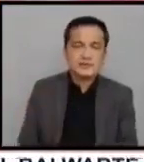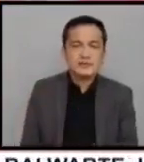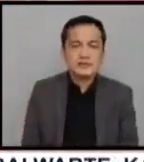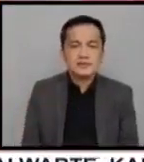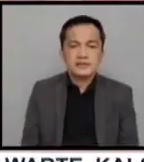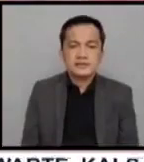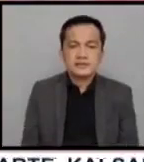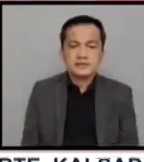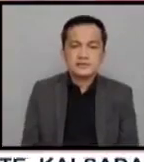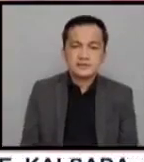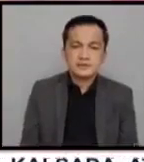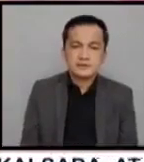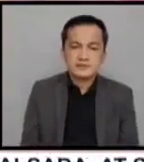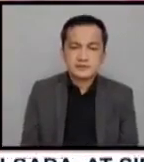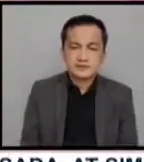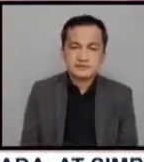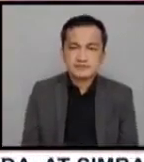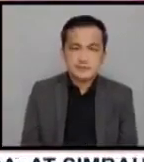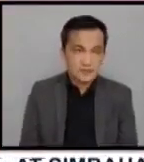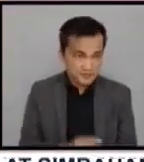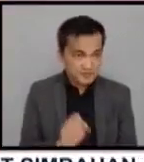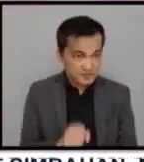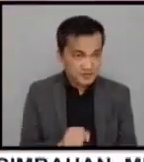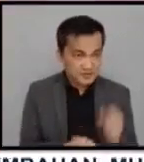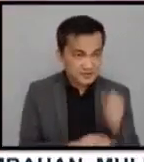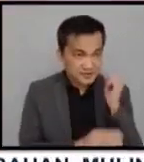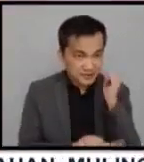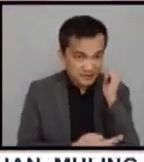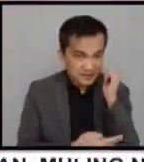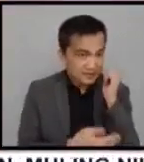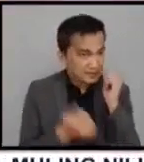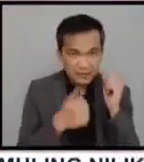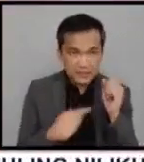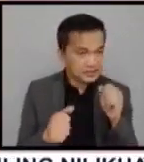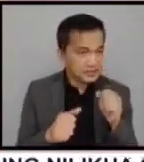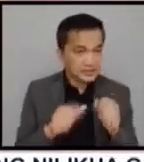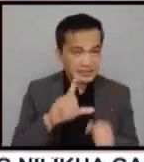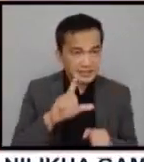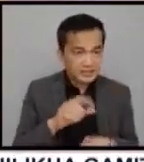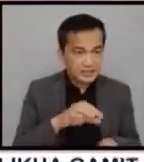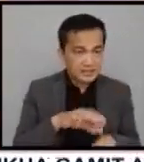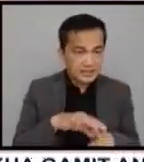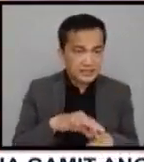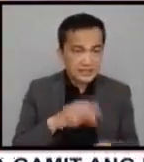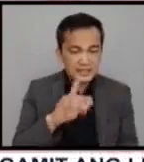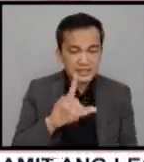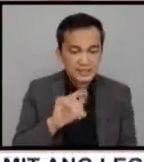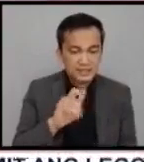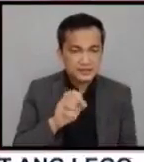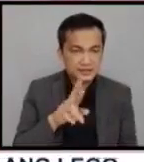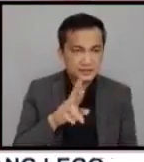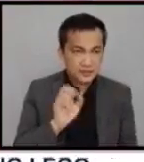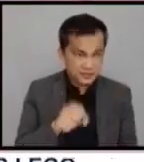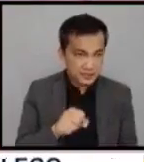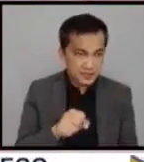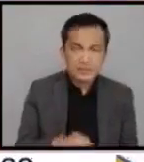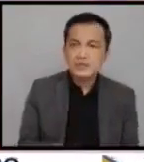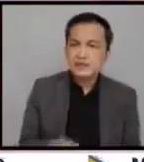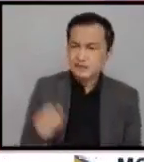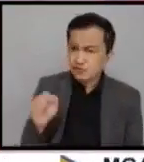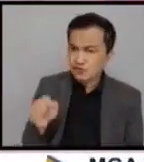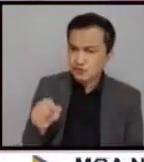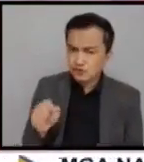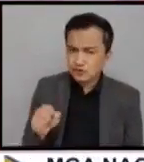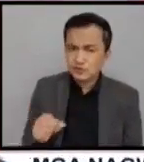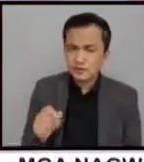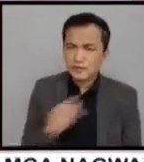itong ginagawa mo, pwede rin sa bag, ano? Pwede yes, rin sa any po, form of leather? Yes, anong pwedeng nating gamit, pwede nating personalize. Okay.